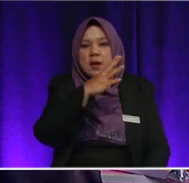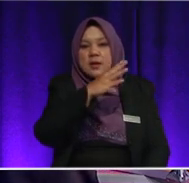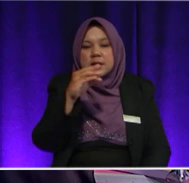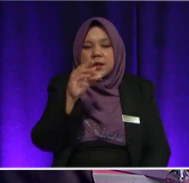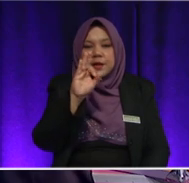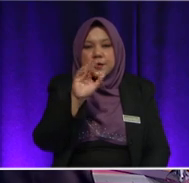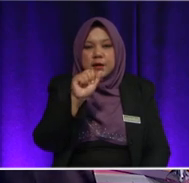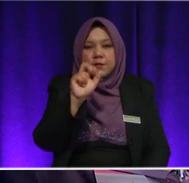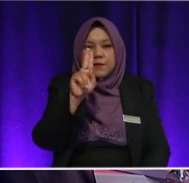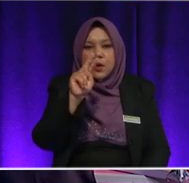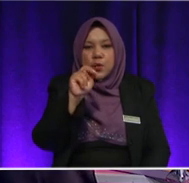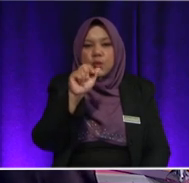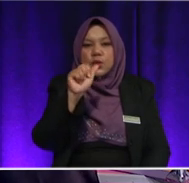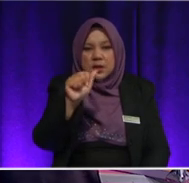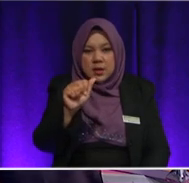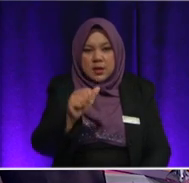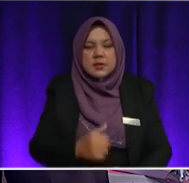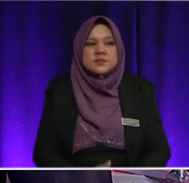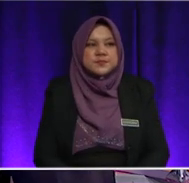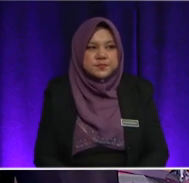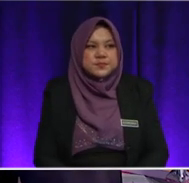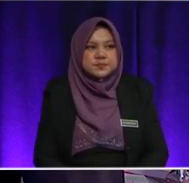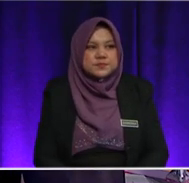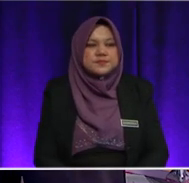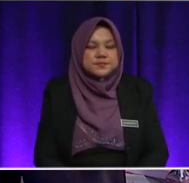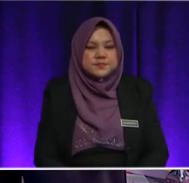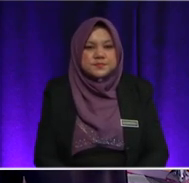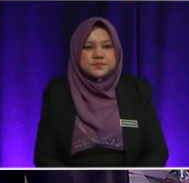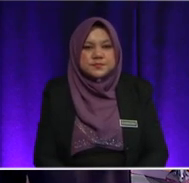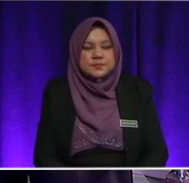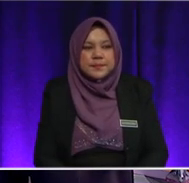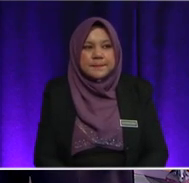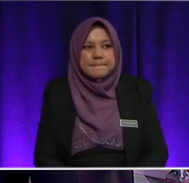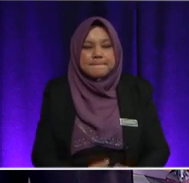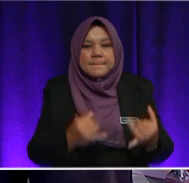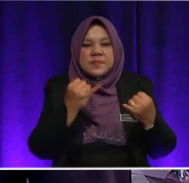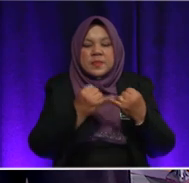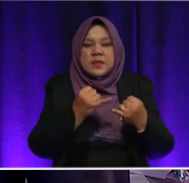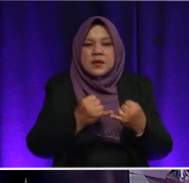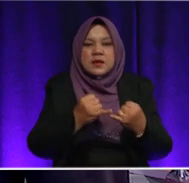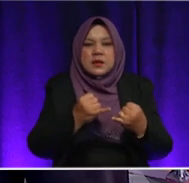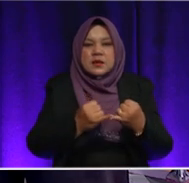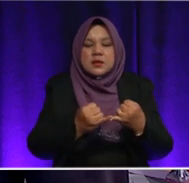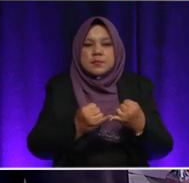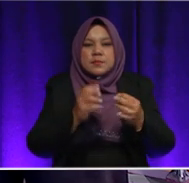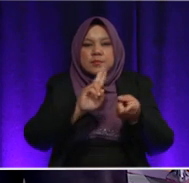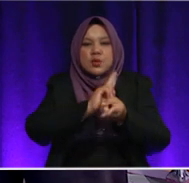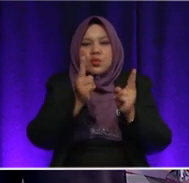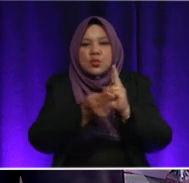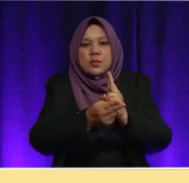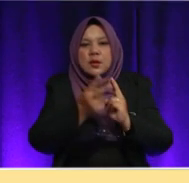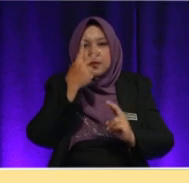floratu tumbuhan fauna tuh hewan hidup yang terakhir adalah perubahan pada darah bahkan ini